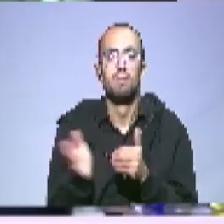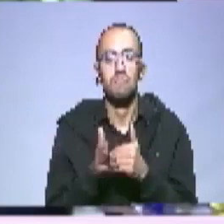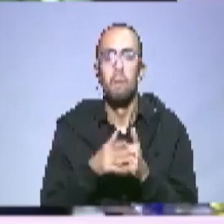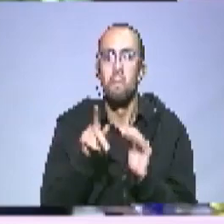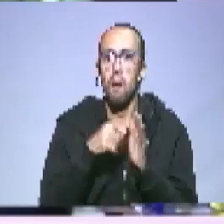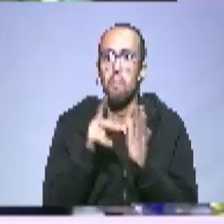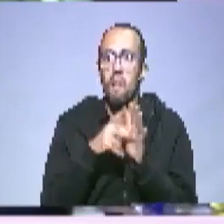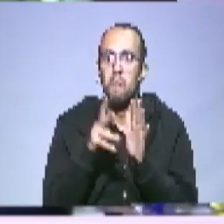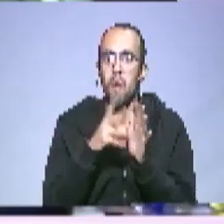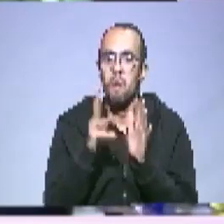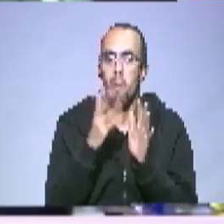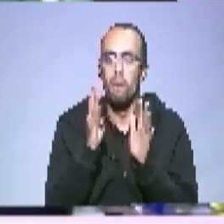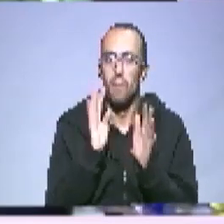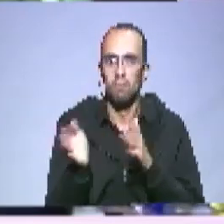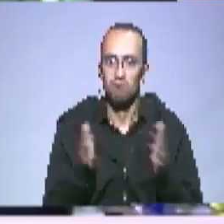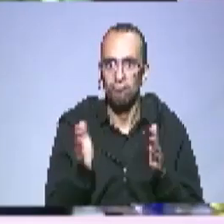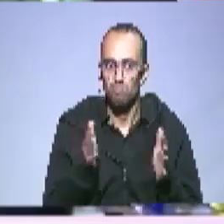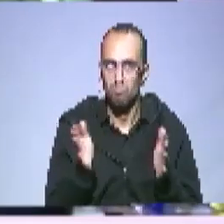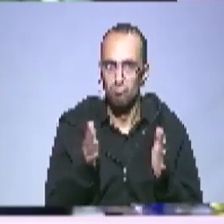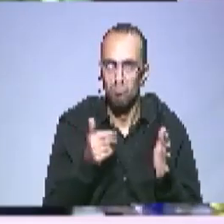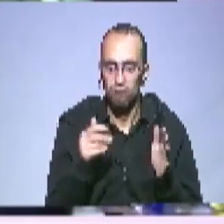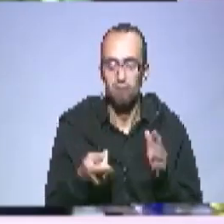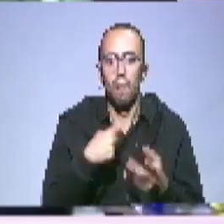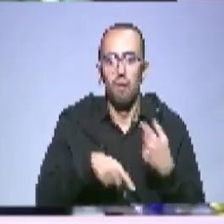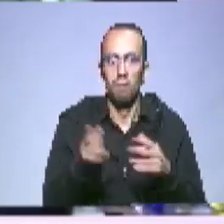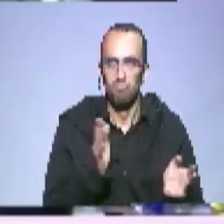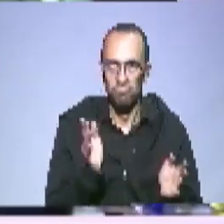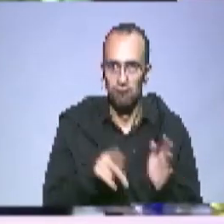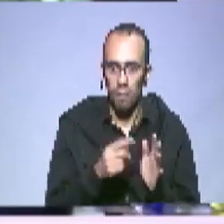مرتين ثلاثة كده، ندخل فيه كمية هواء يعني.